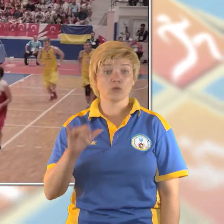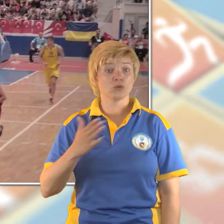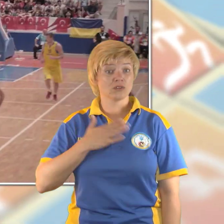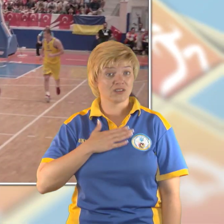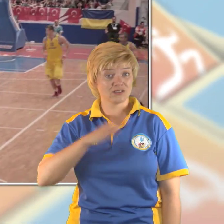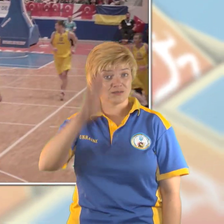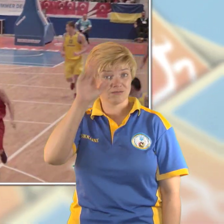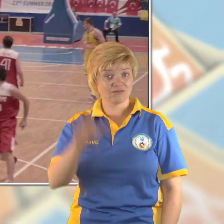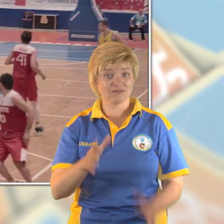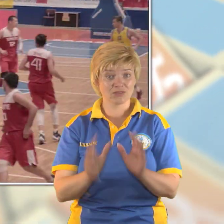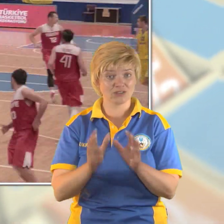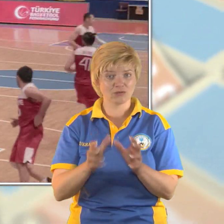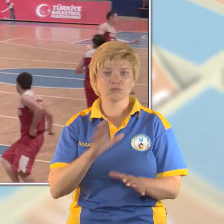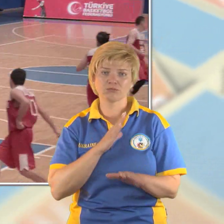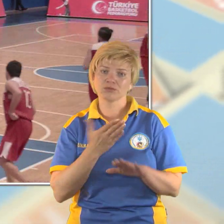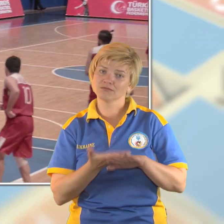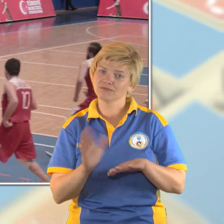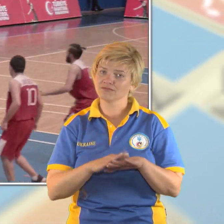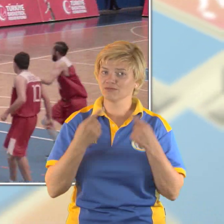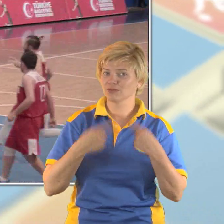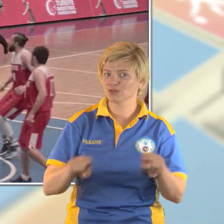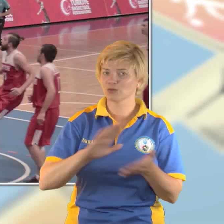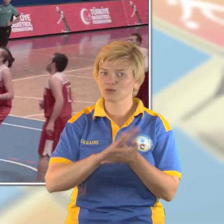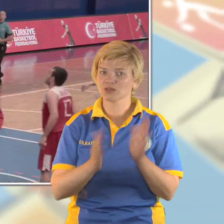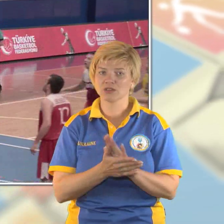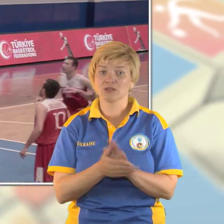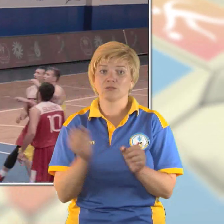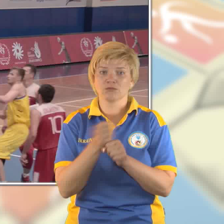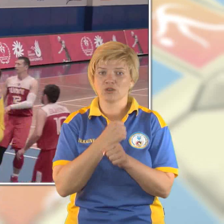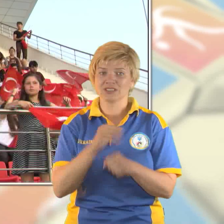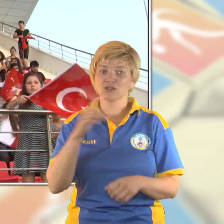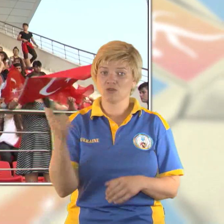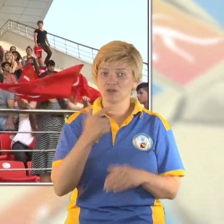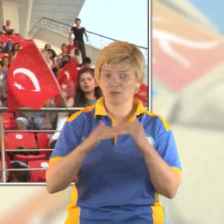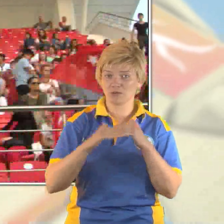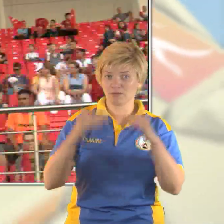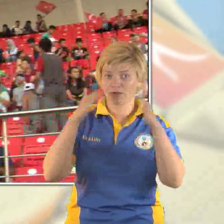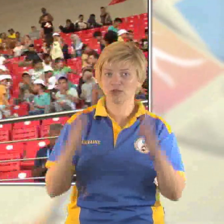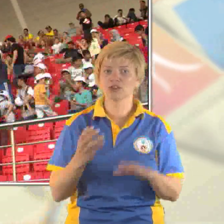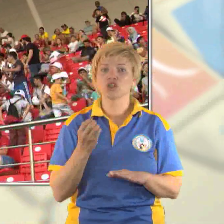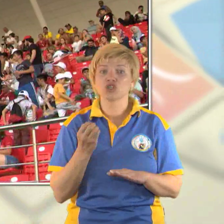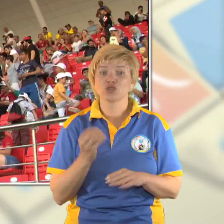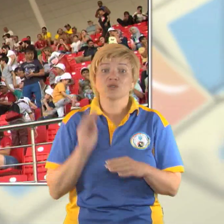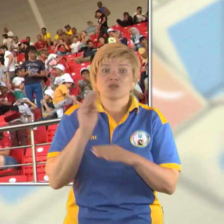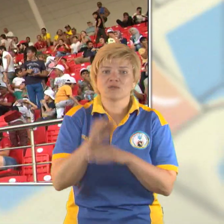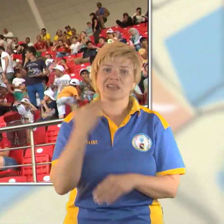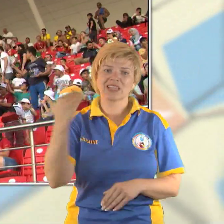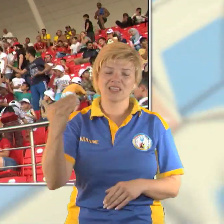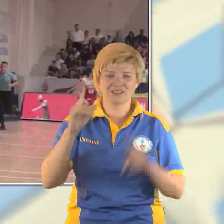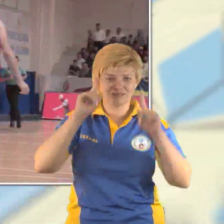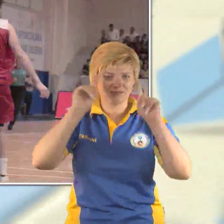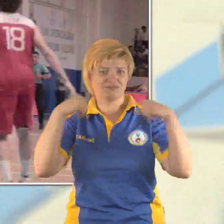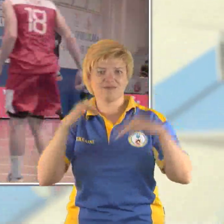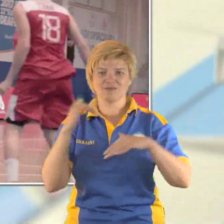А от у наших баскетболістів був інший виклик – протистояти господарям паркету, а ще більше – їхнім